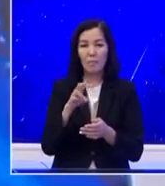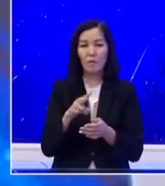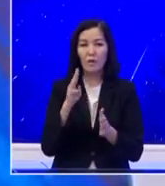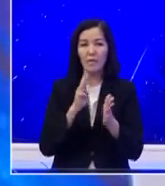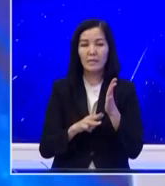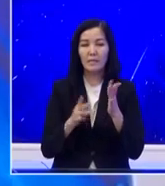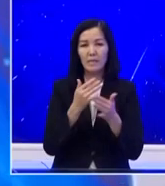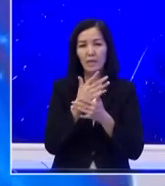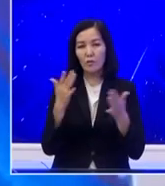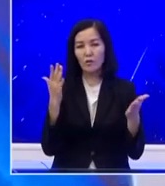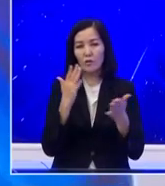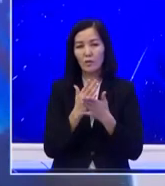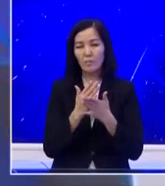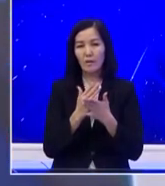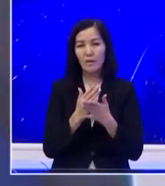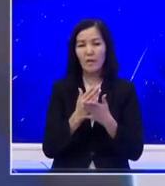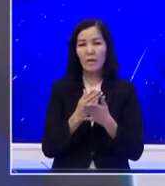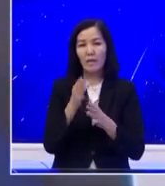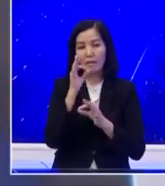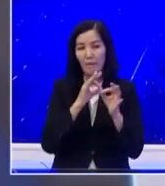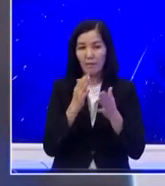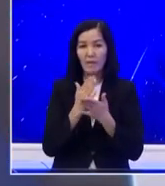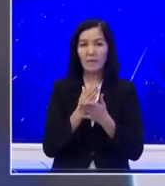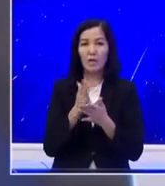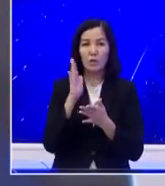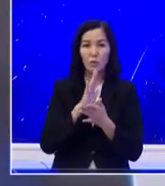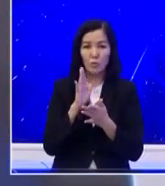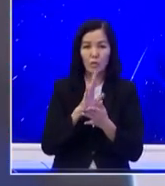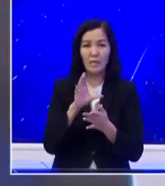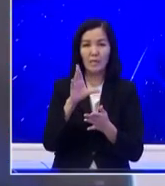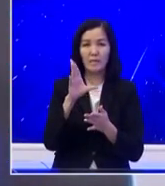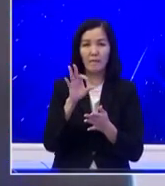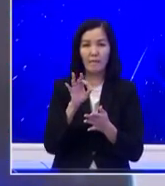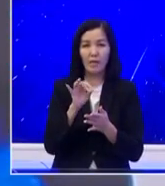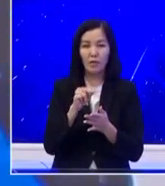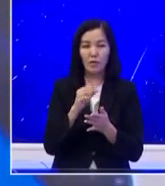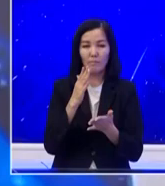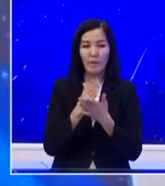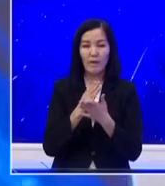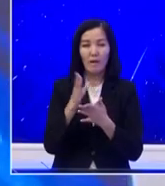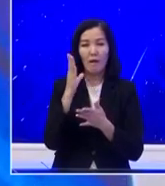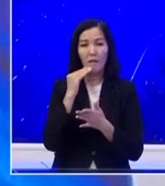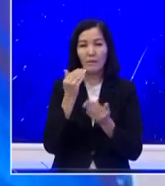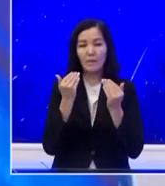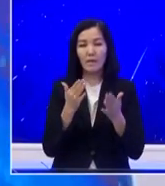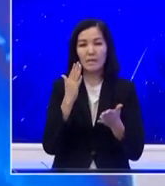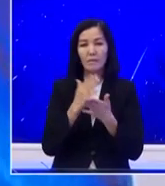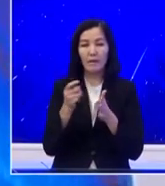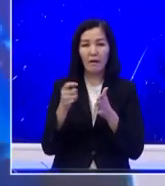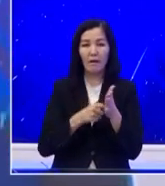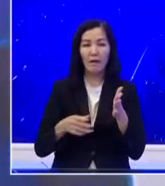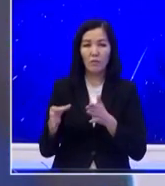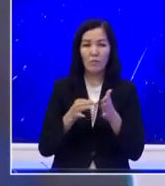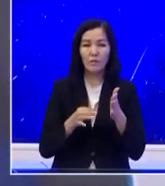80 түрі барын атап өткім келеді. Ол таблетка күйінде де, сироп пен свеча күйінде де сатылып жатыр. Алматыда қазір де бар. Қарағанды